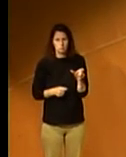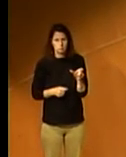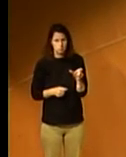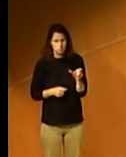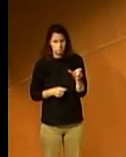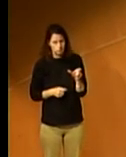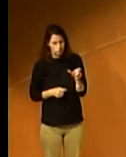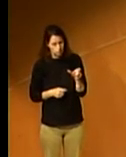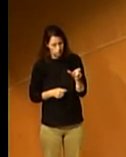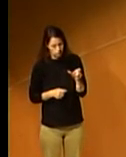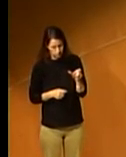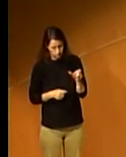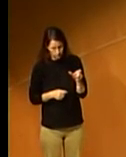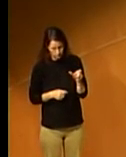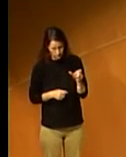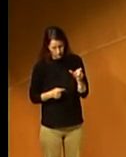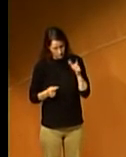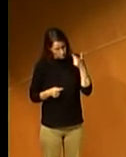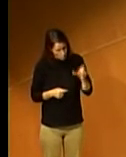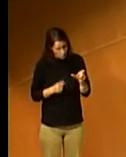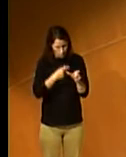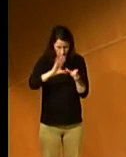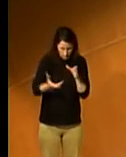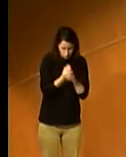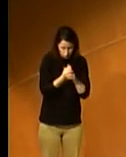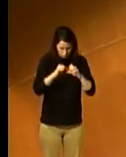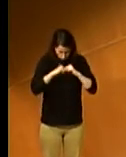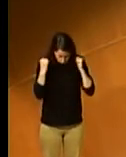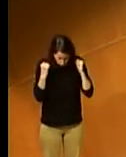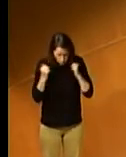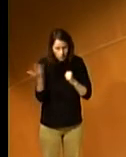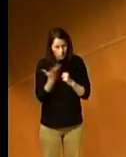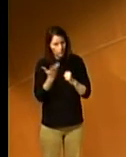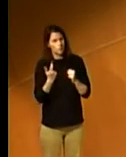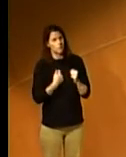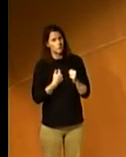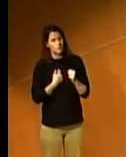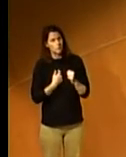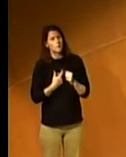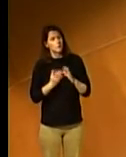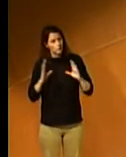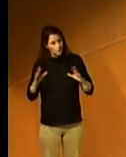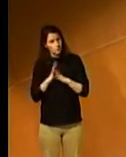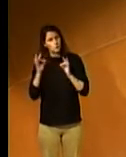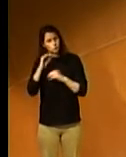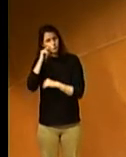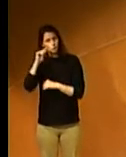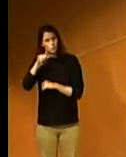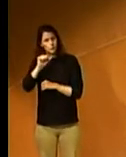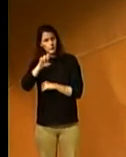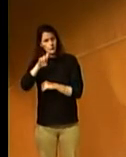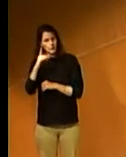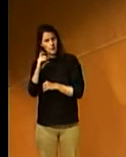ce terme, cette notion d'inclusion, ou comme le préconise Charles Gardou,